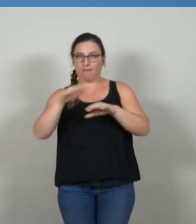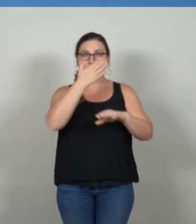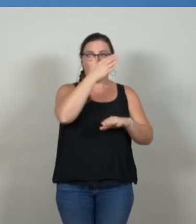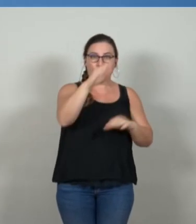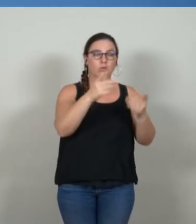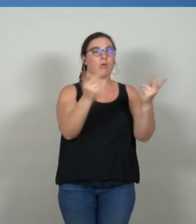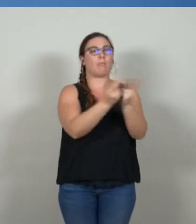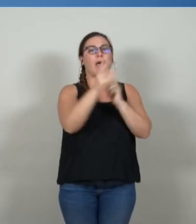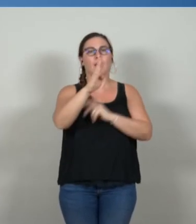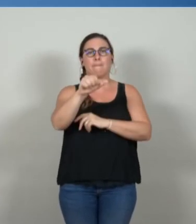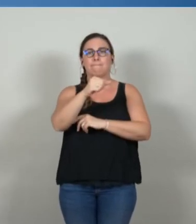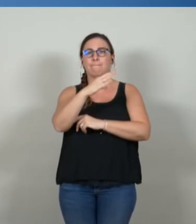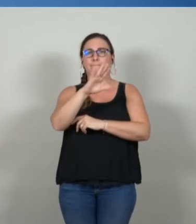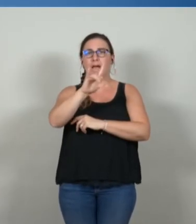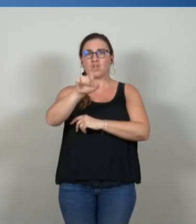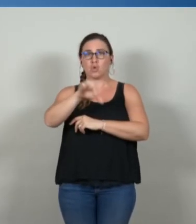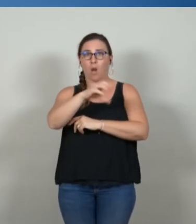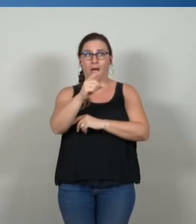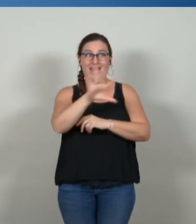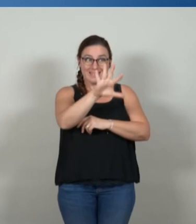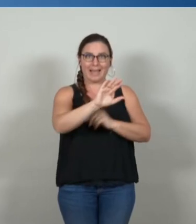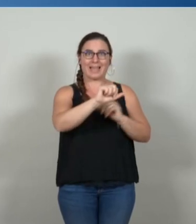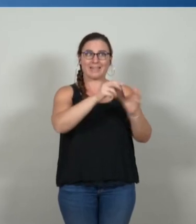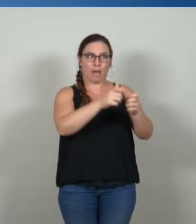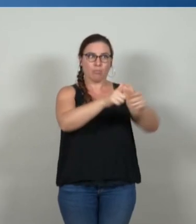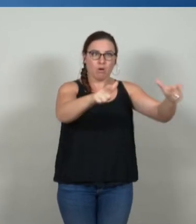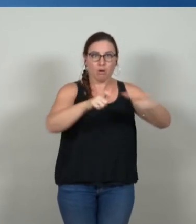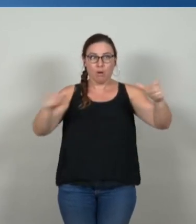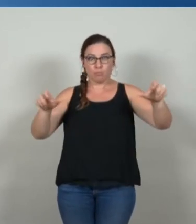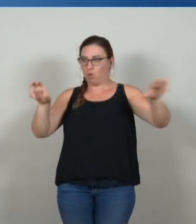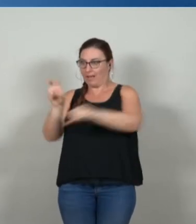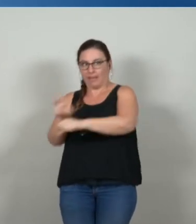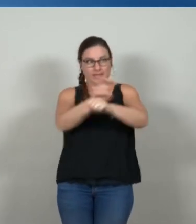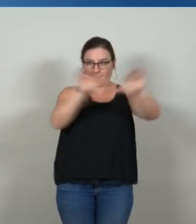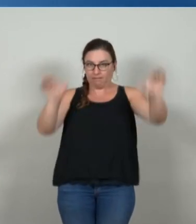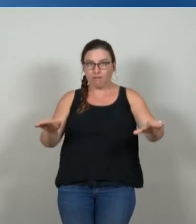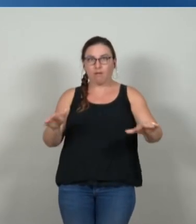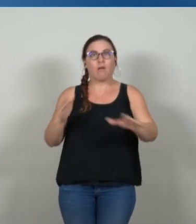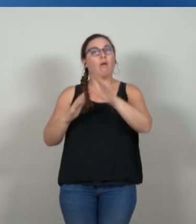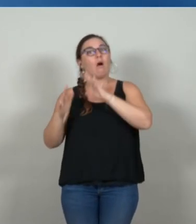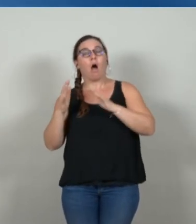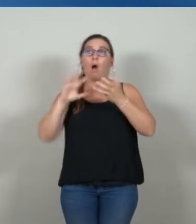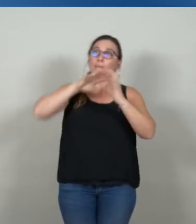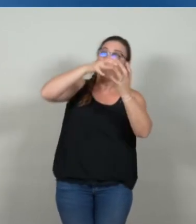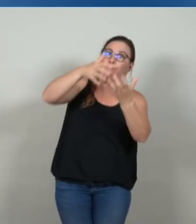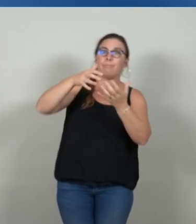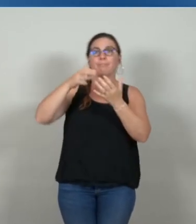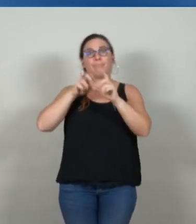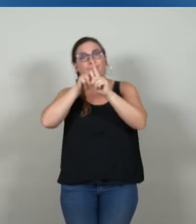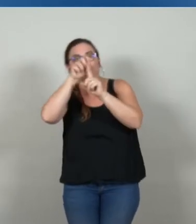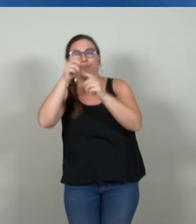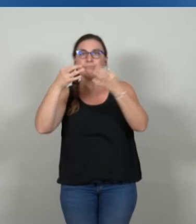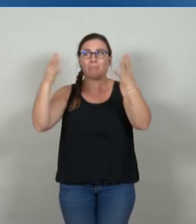du parc Bachelard pour préserver l'avenir et ce n'est pas l'époque où on parlait beaucoup du réchauffement de la planète mais à cette époque là